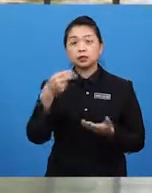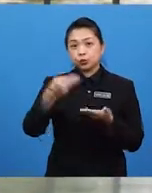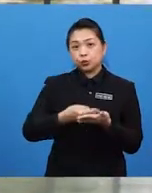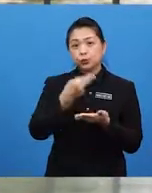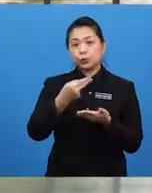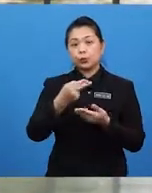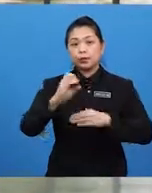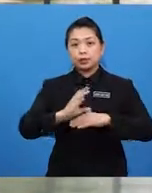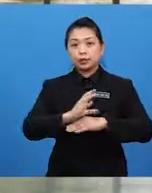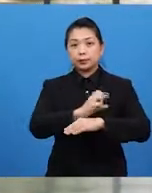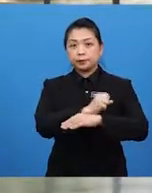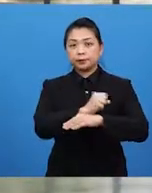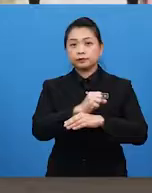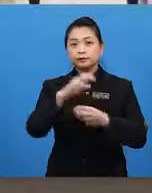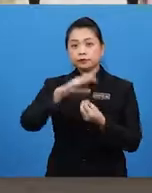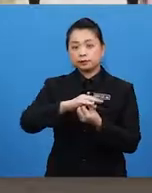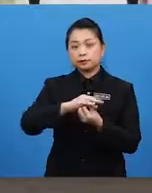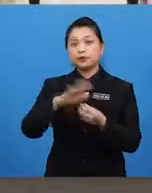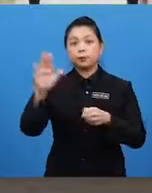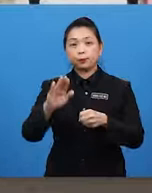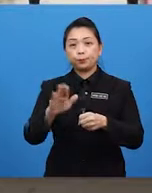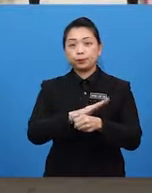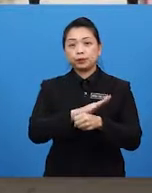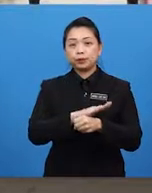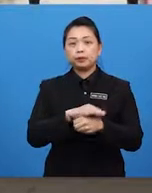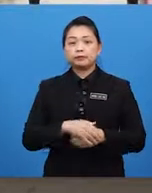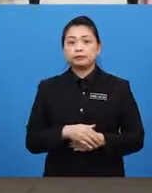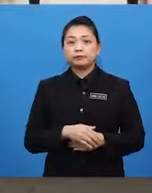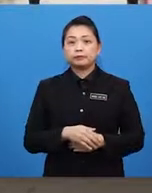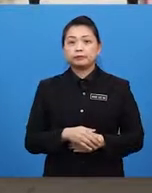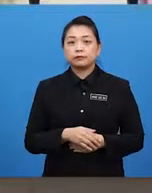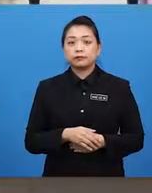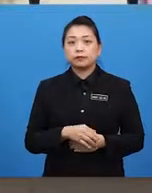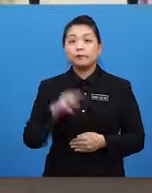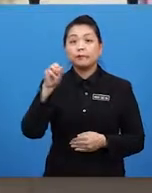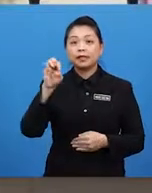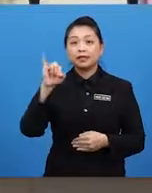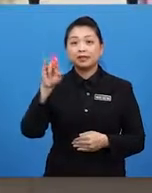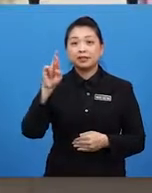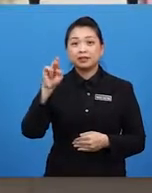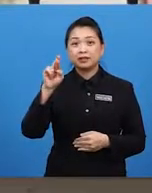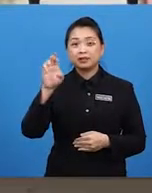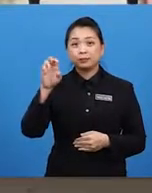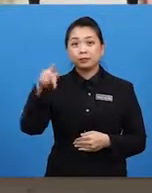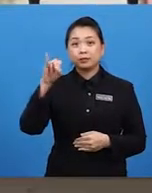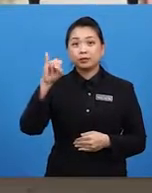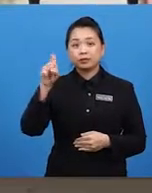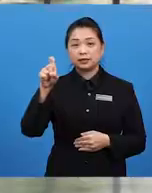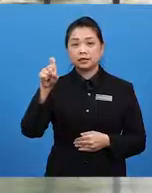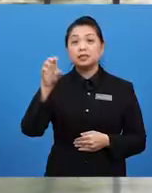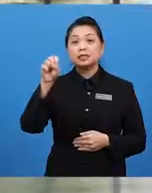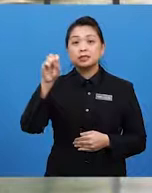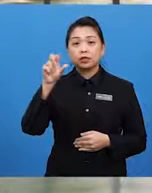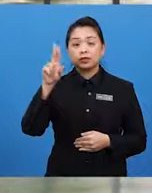Supreme cendawan yang sempurna merek Wah saute dan bu perlu dihasilkan dengan baik